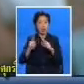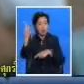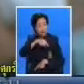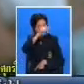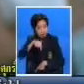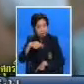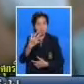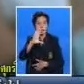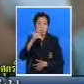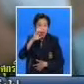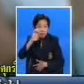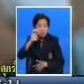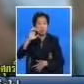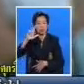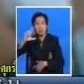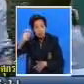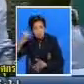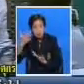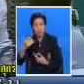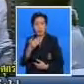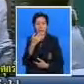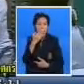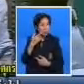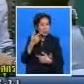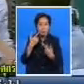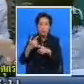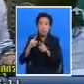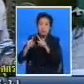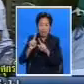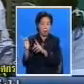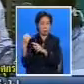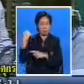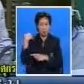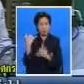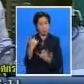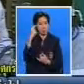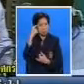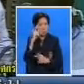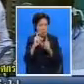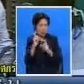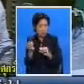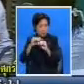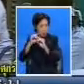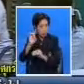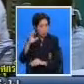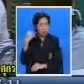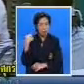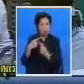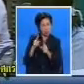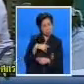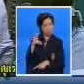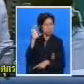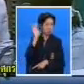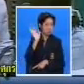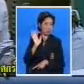ขั้นกับบอกว่าบางวันนี้อาจจะต้องเสียชีวิตกันเป็นร้อยคนซึ่งผมหวังว่าจะไม่เป็นอย่างนั้นแล้วยังไม่อยากจะเชื่อเท่าไหร่เรื่องไข้